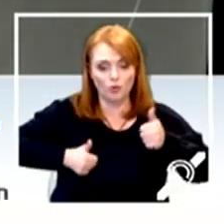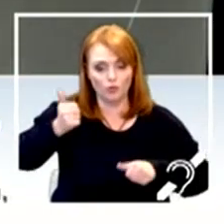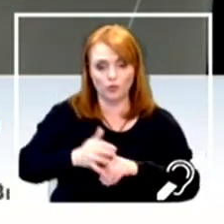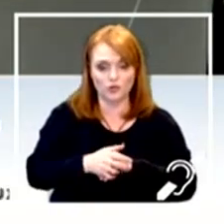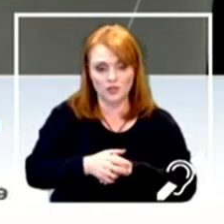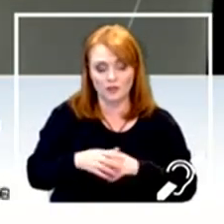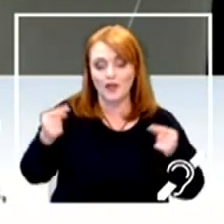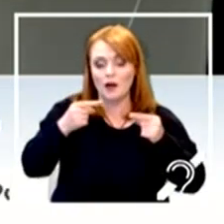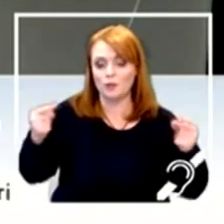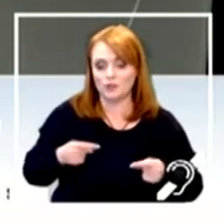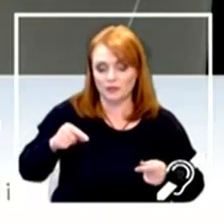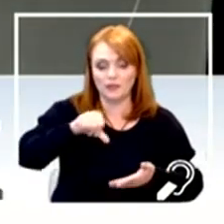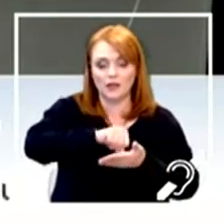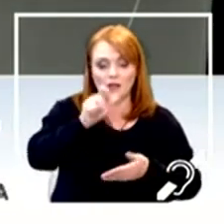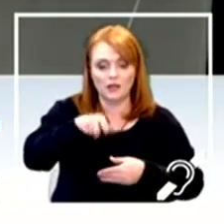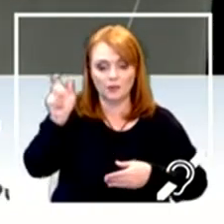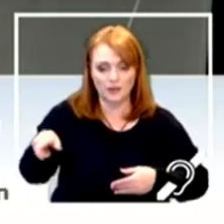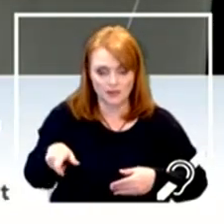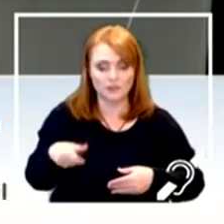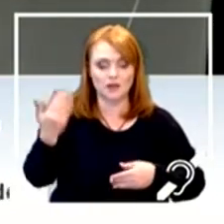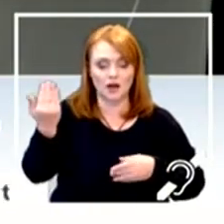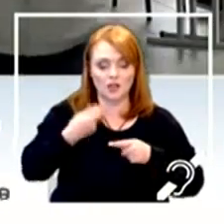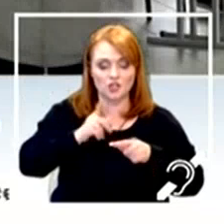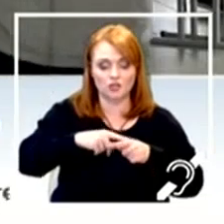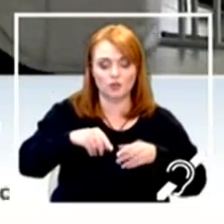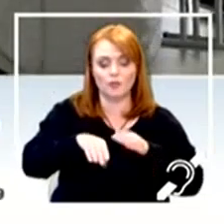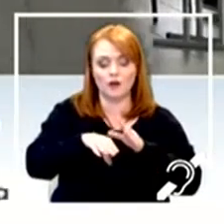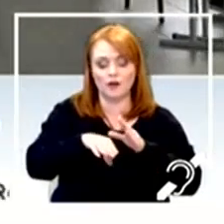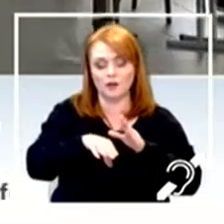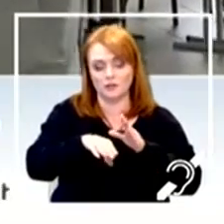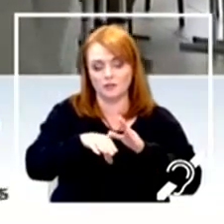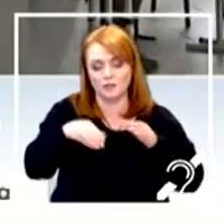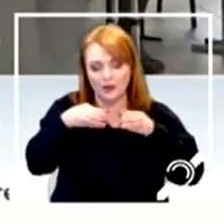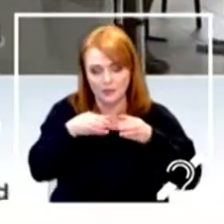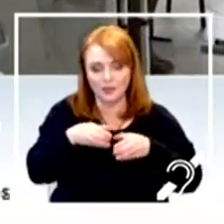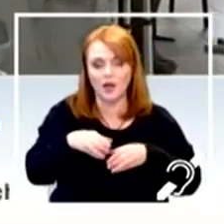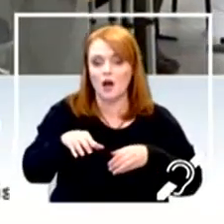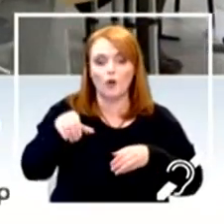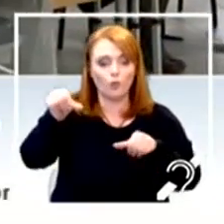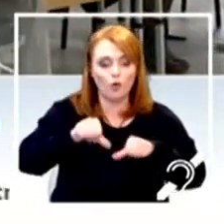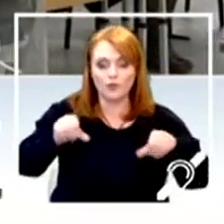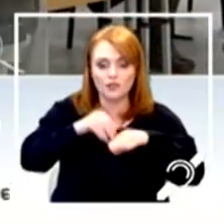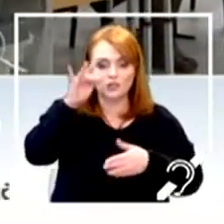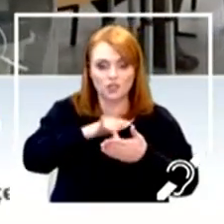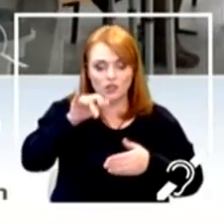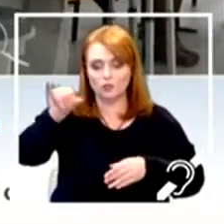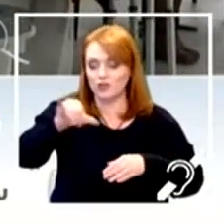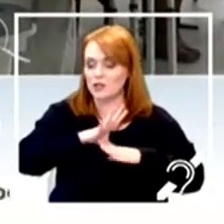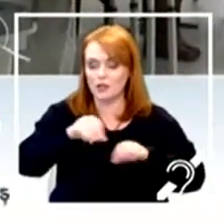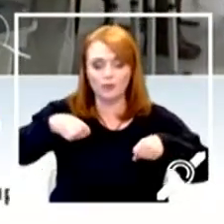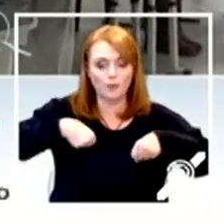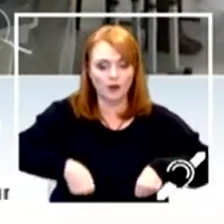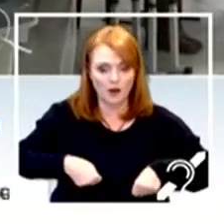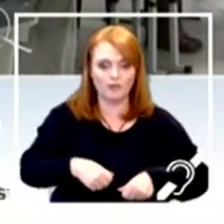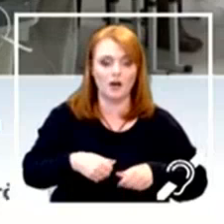Potrivit reprezentanților partidului, organele electorale nu aveau niciun drept legal să excludă candidații Partidului Șansa până